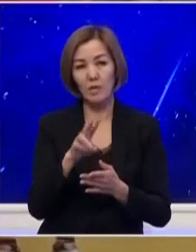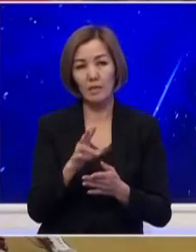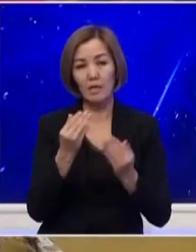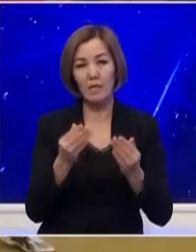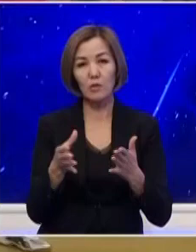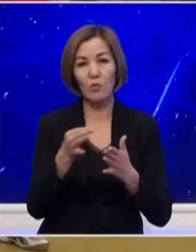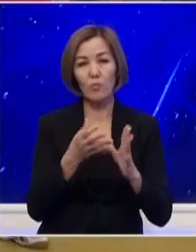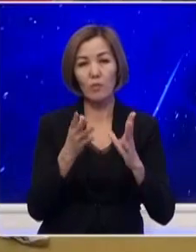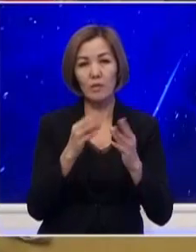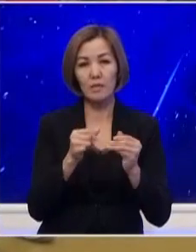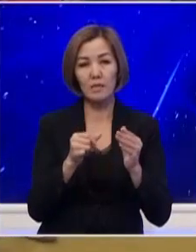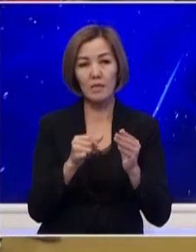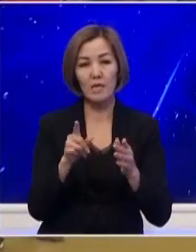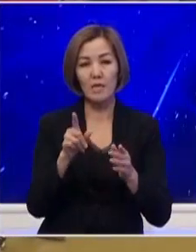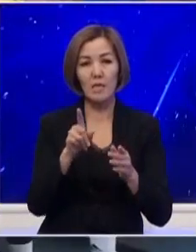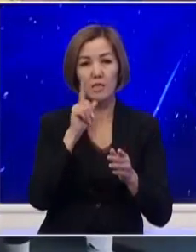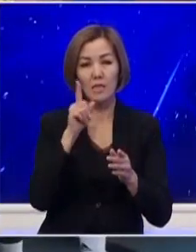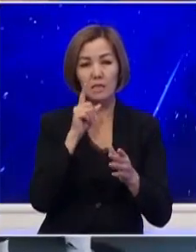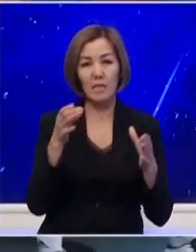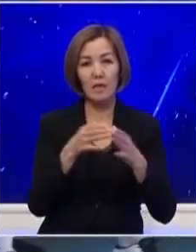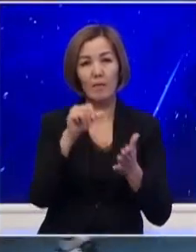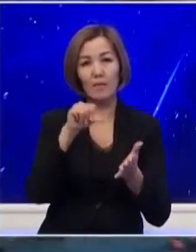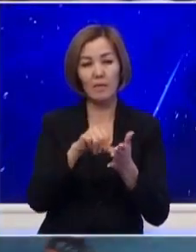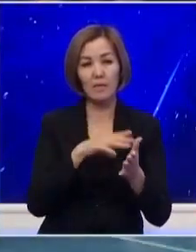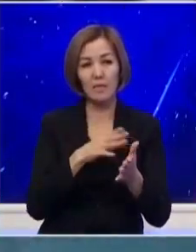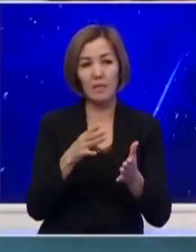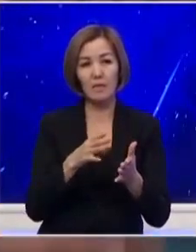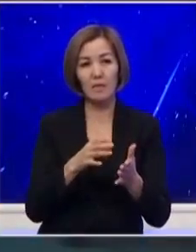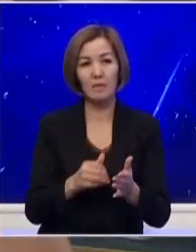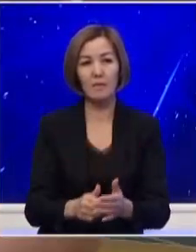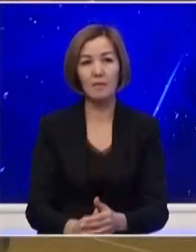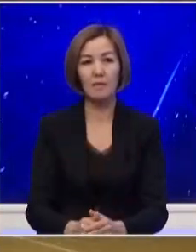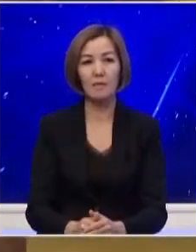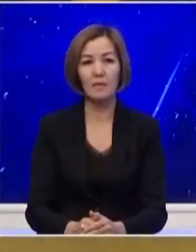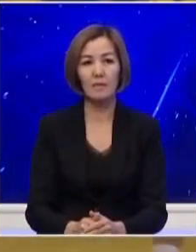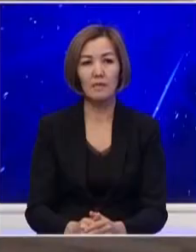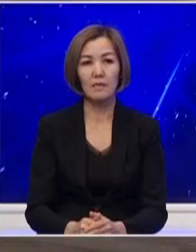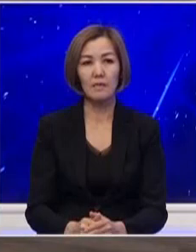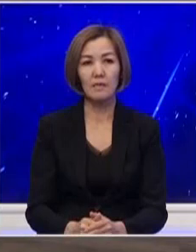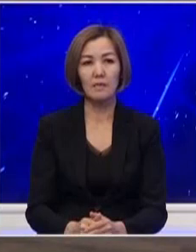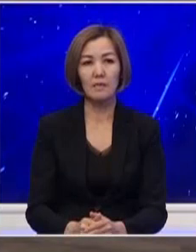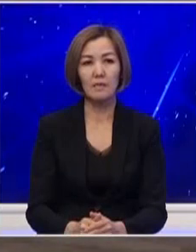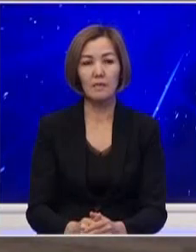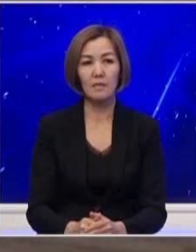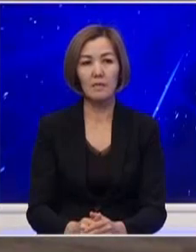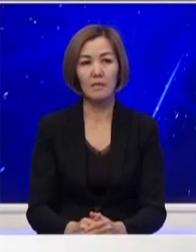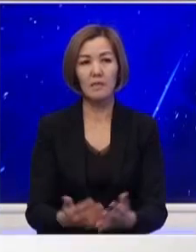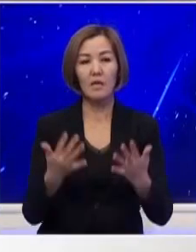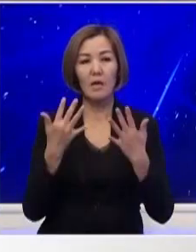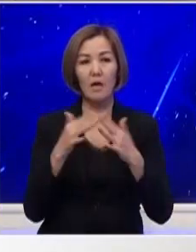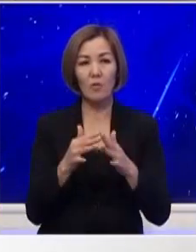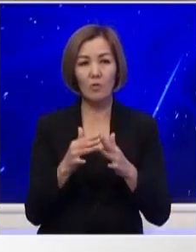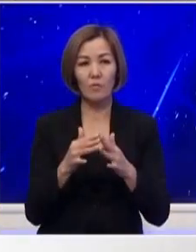ол Өскеменнің Алтай жастар командасында өнер көрсетеді. Еліміздің құрама командасының мүшесі. Осылай ауылымның